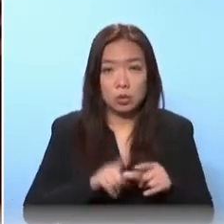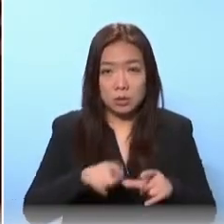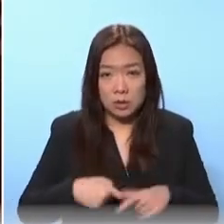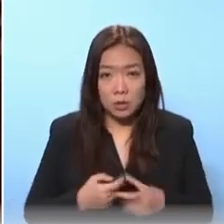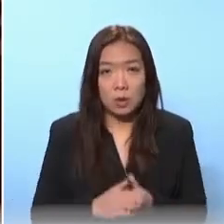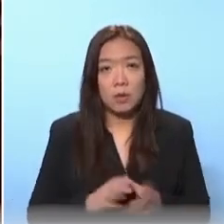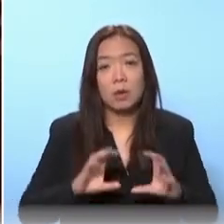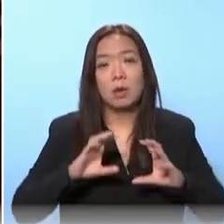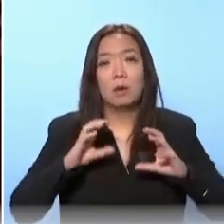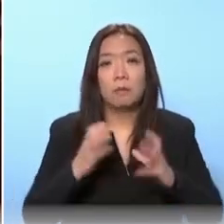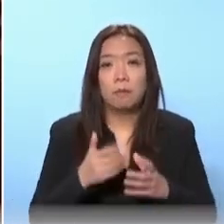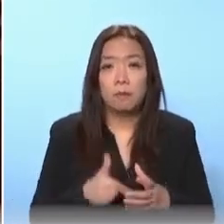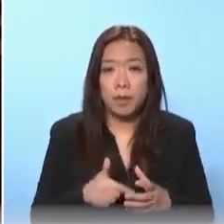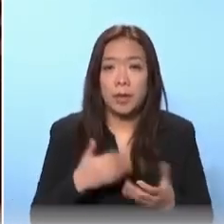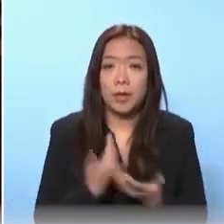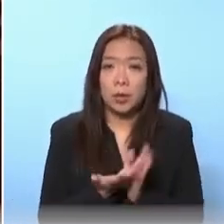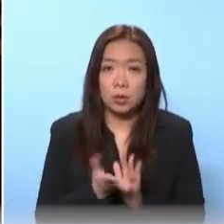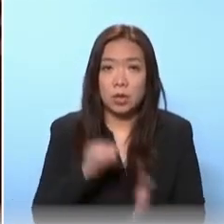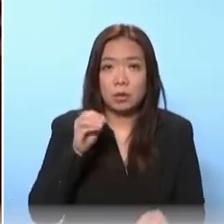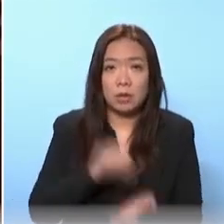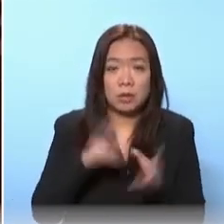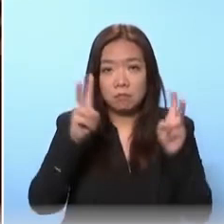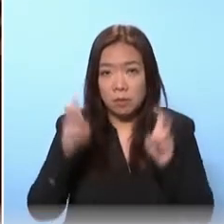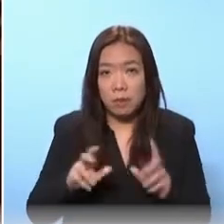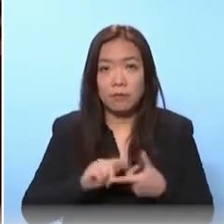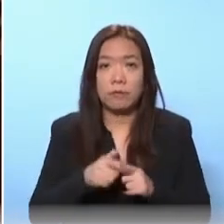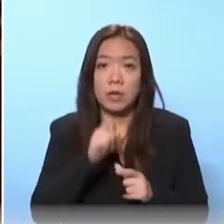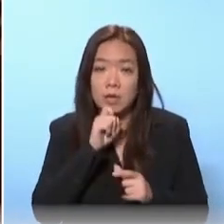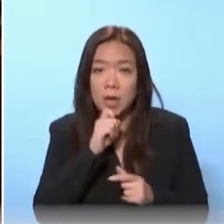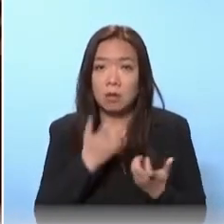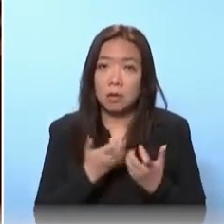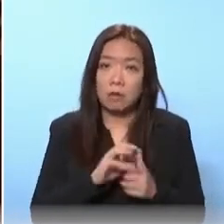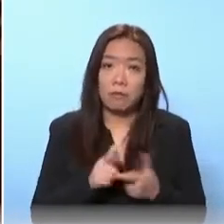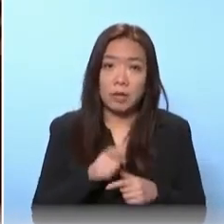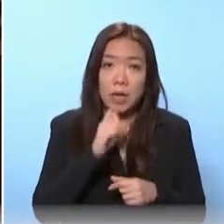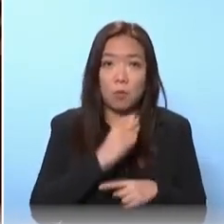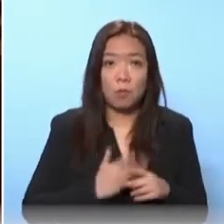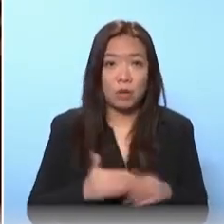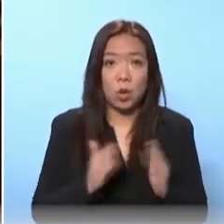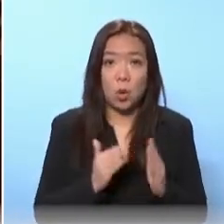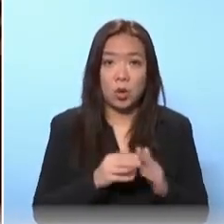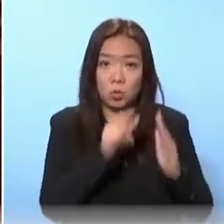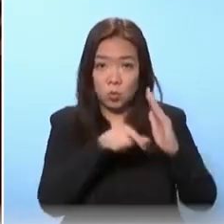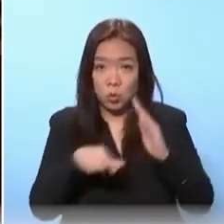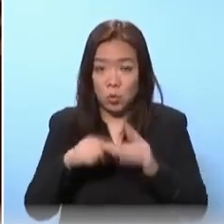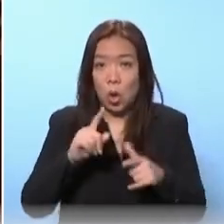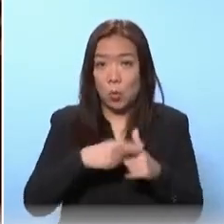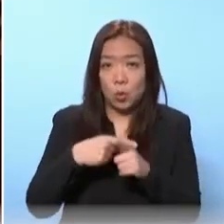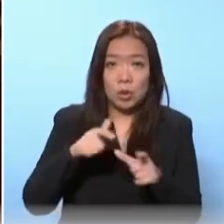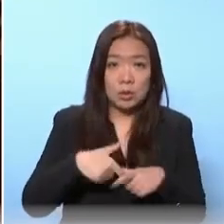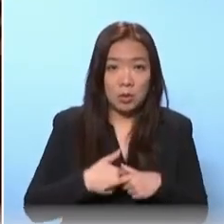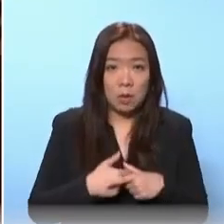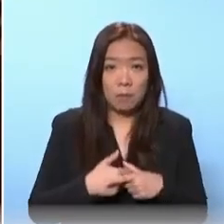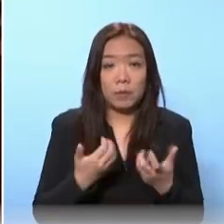階層咧，都有好多唔同嘅定義嘅方法啦。有啲咧就係以家庭嘅住户嘅每月收入做標準